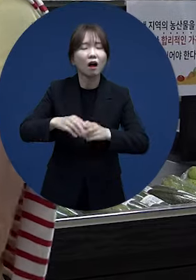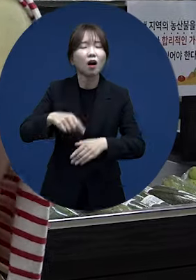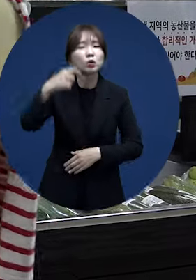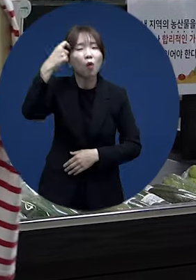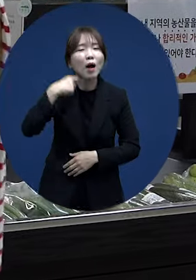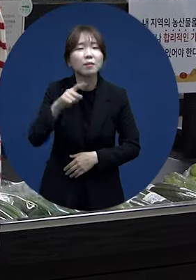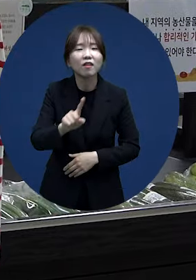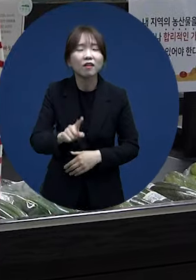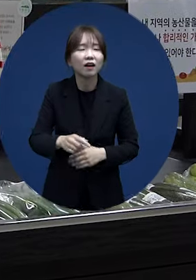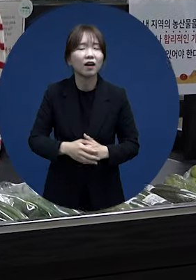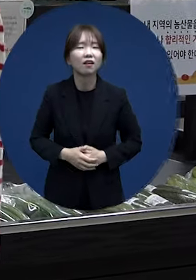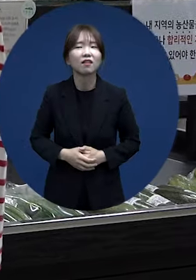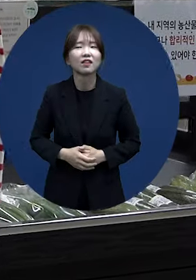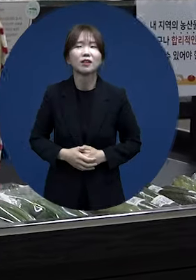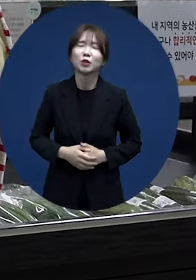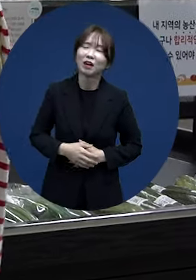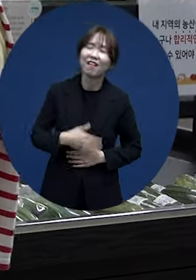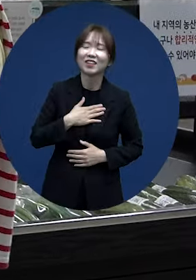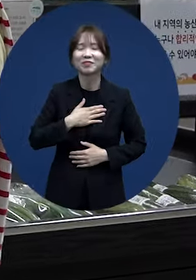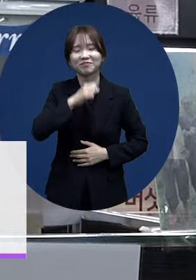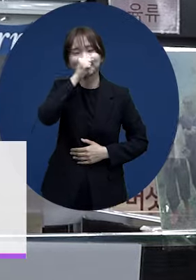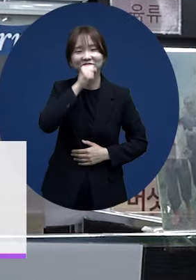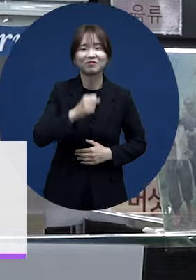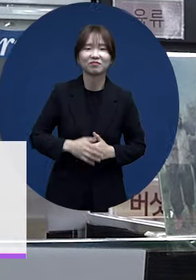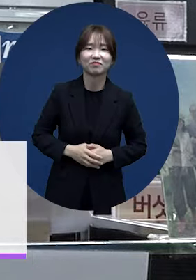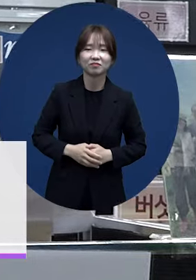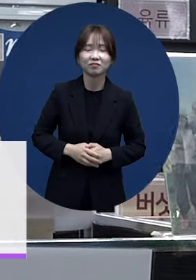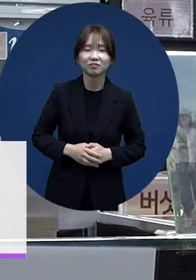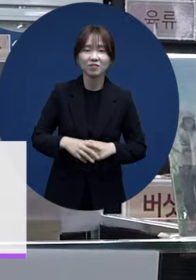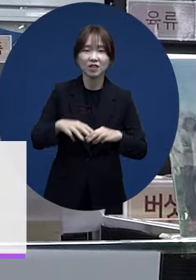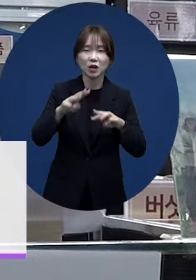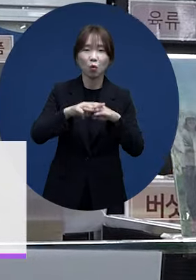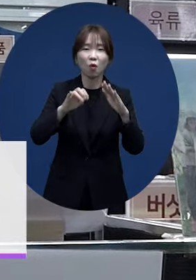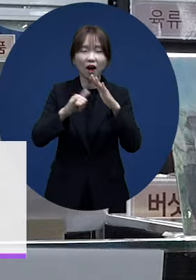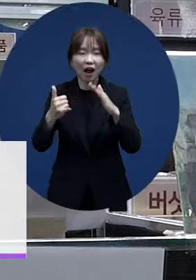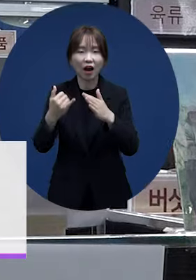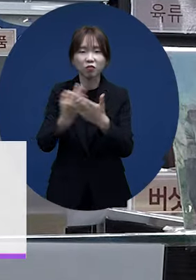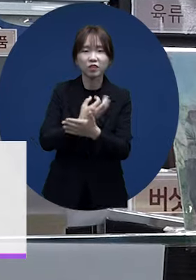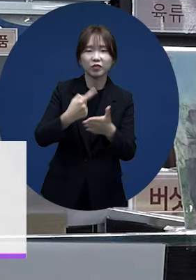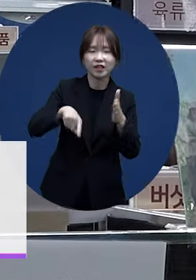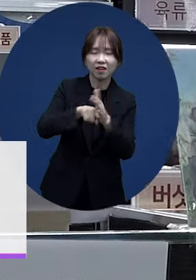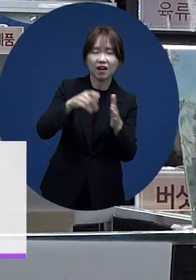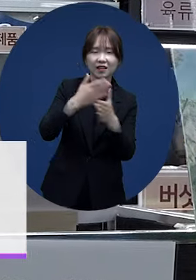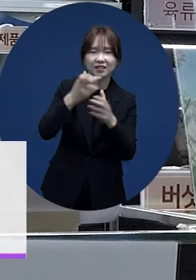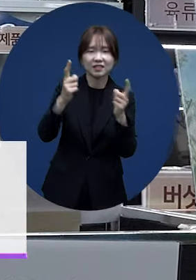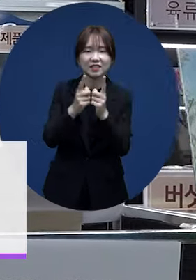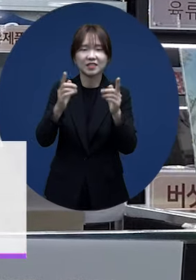이렇게 입점을 하셨어요. 또 네. 소감이 어떠세요? 네, 굉장히 좋습니다.